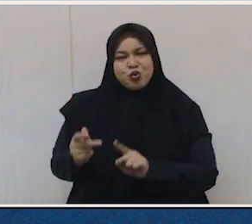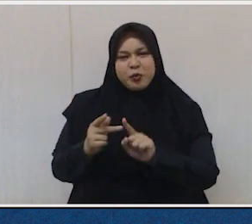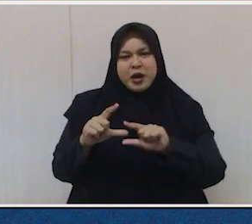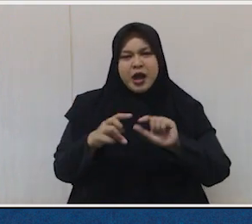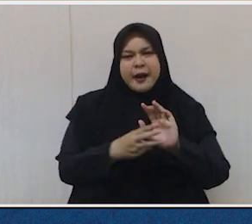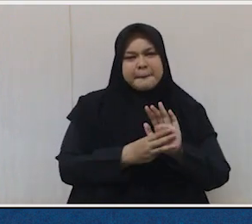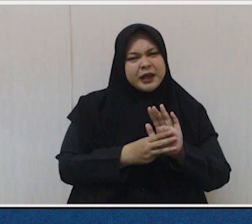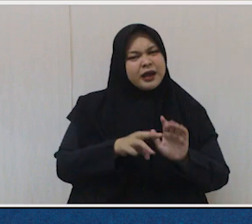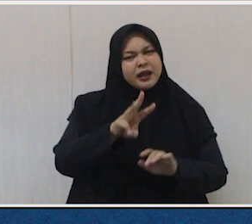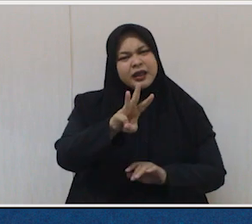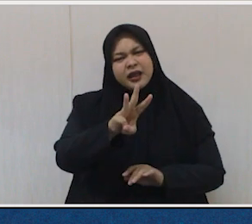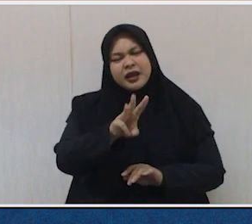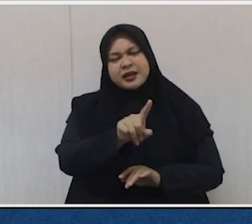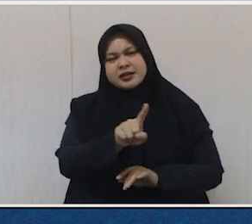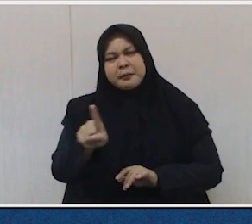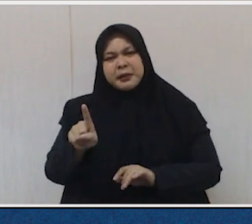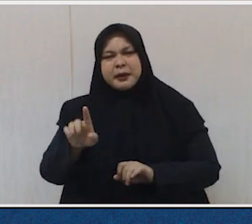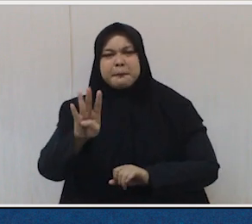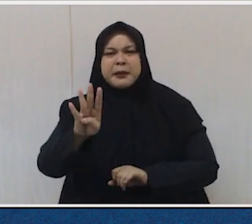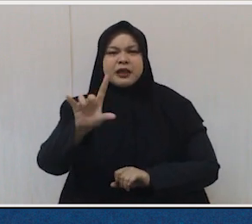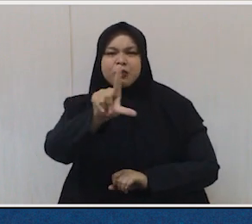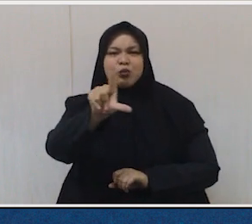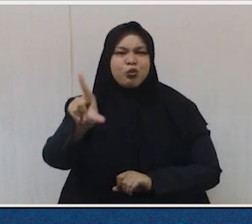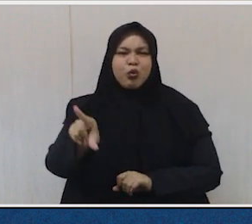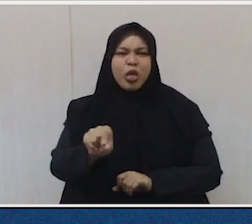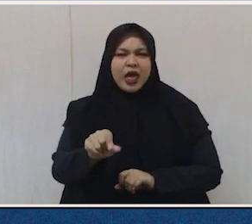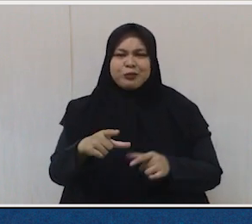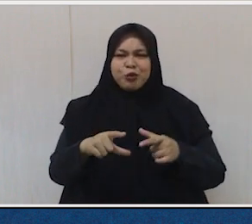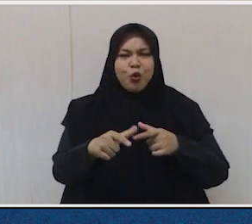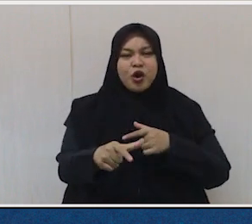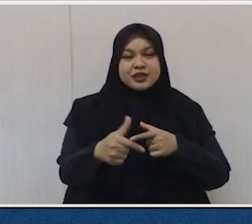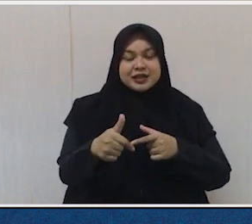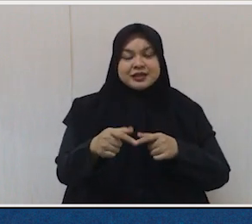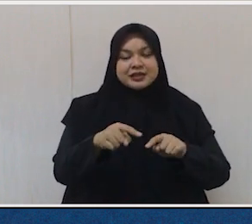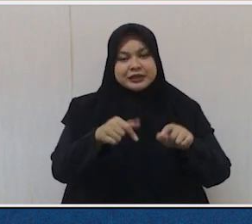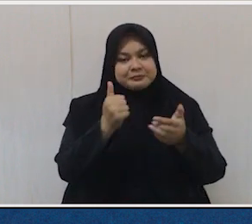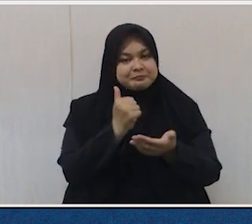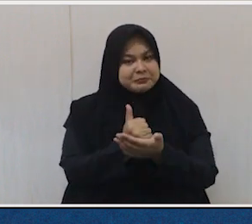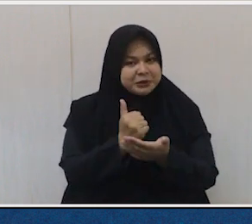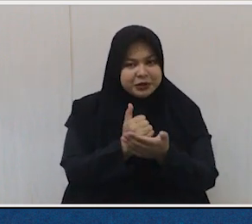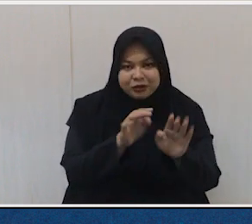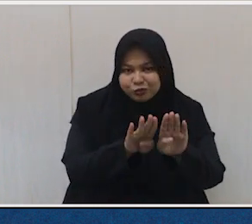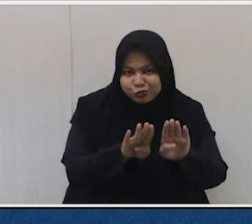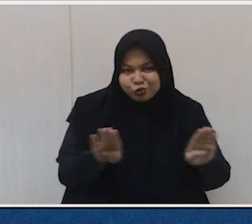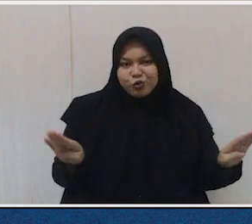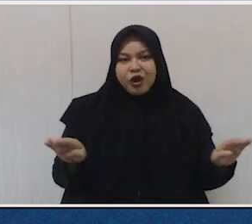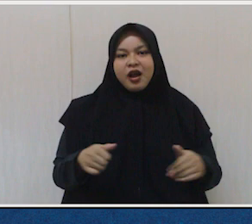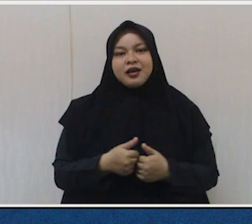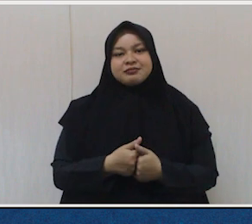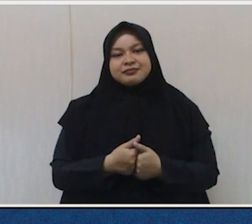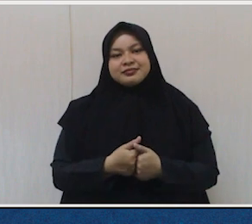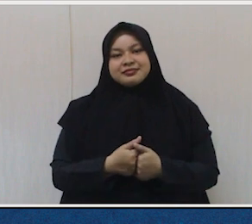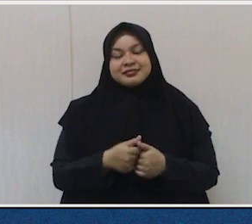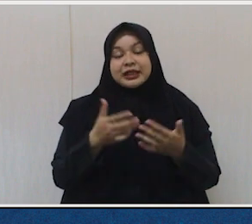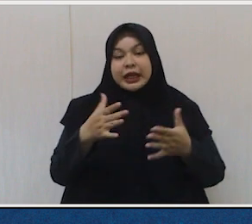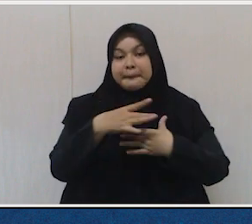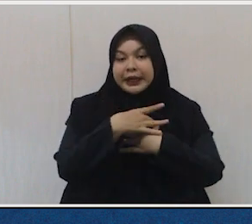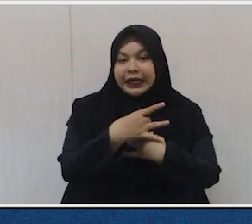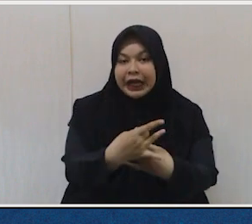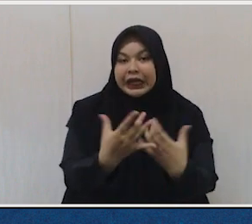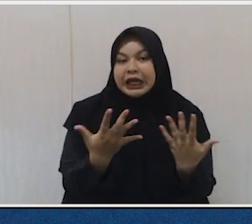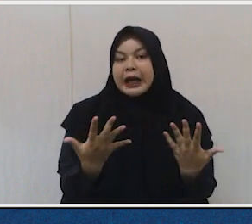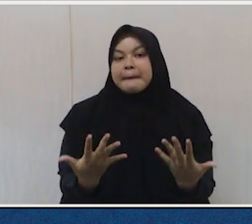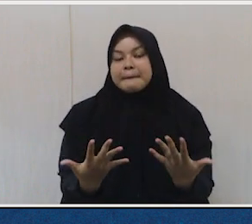34 bulan lah ya Eh prosesnya itu jadi Sangat terbuka Eh nah yang menarik